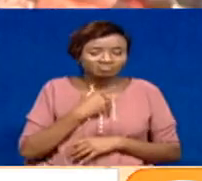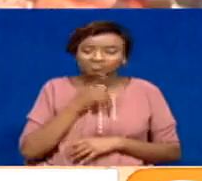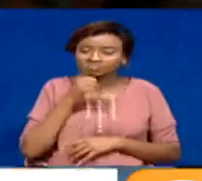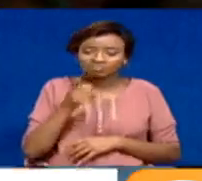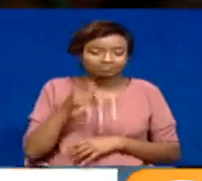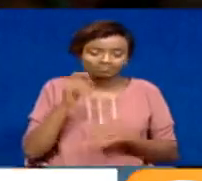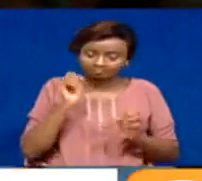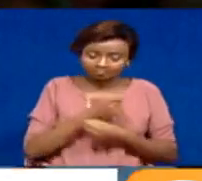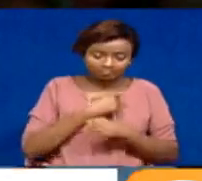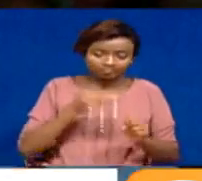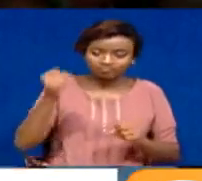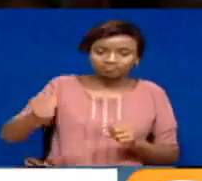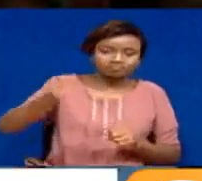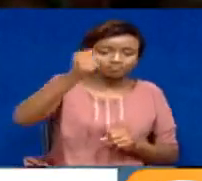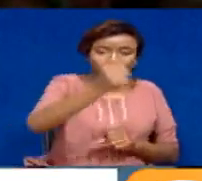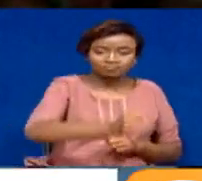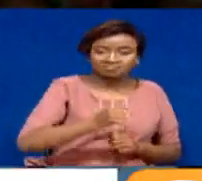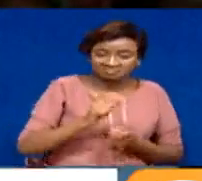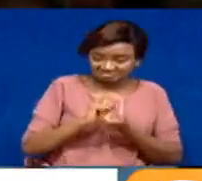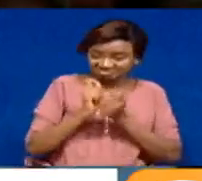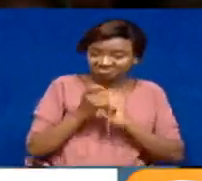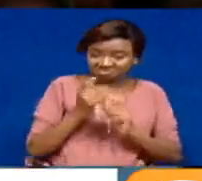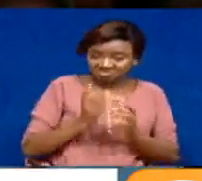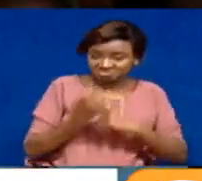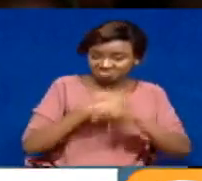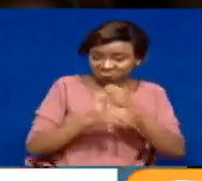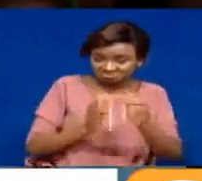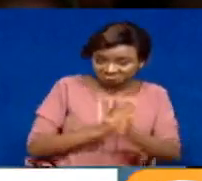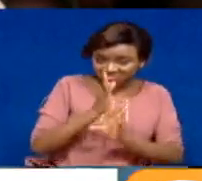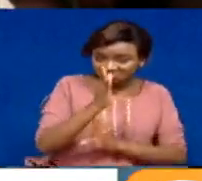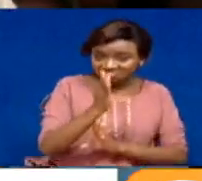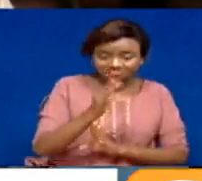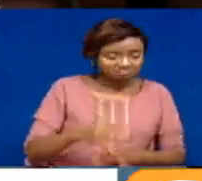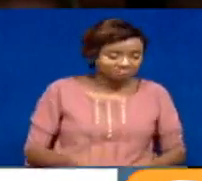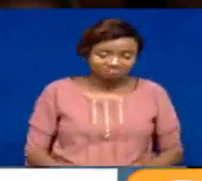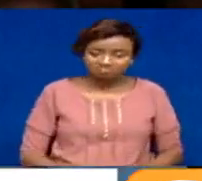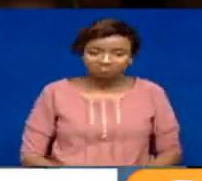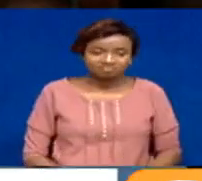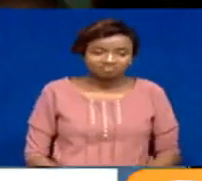unlikely ya kwamba unaweza geuka na uwe mtu wa kufikiria wa Kenya.